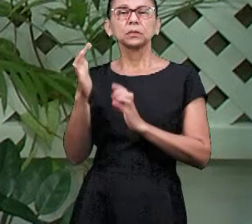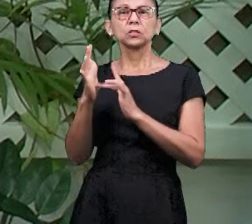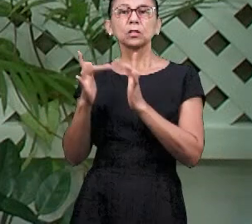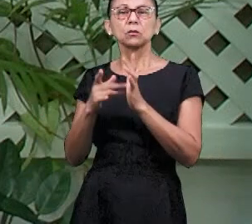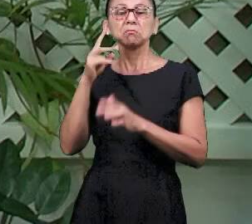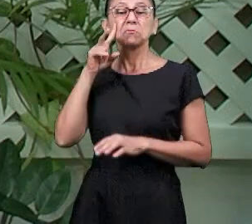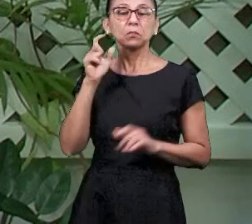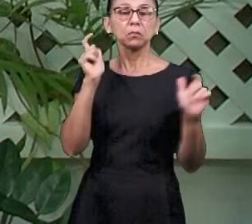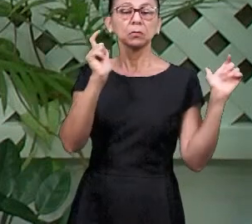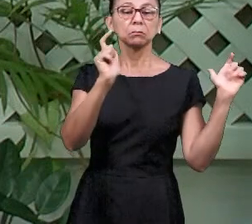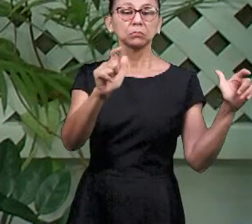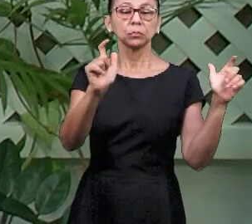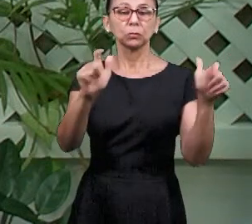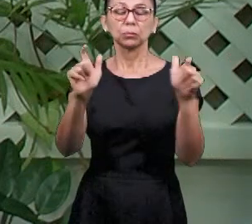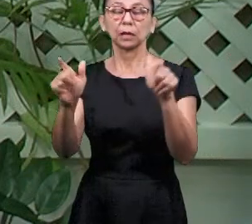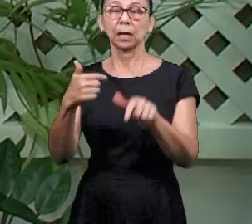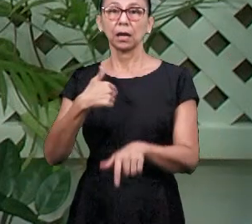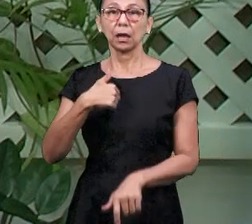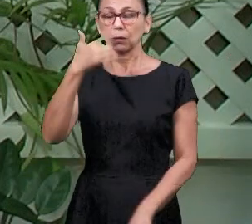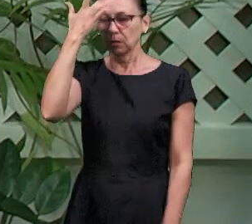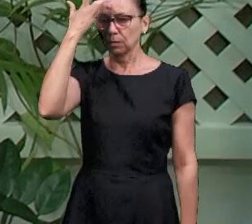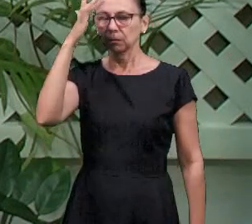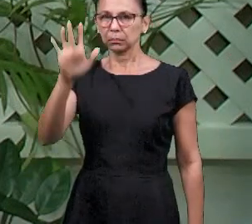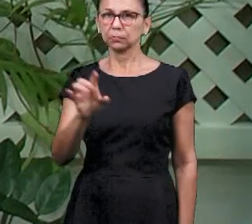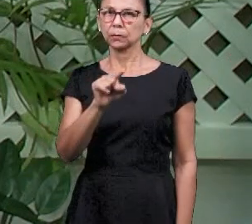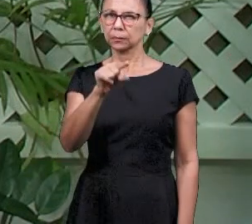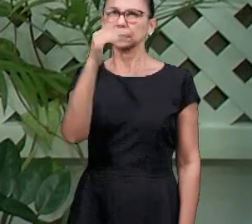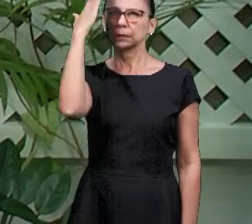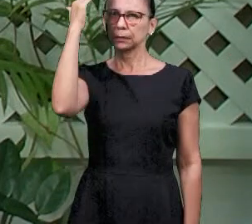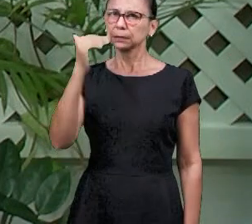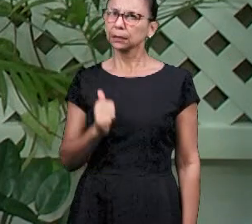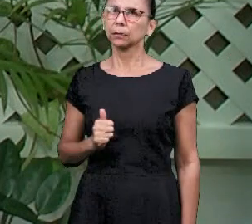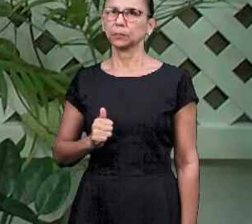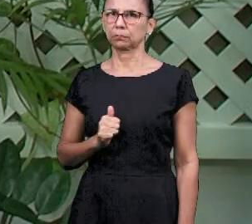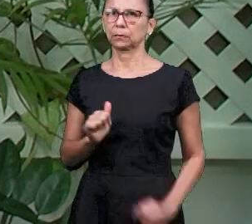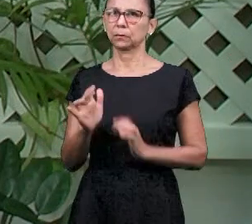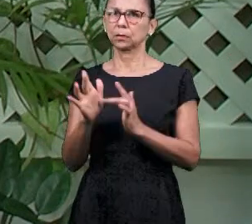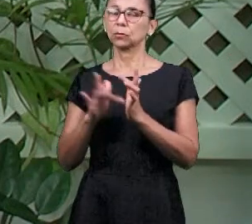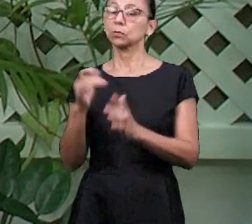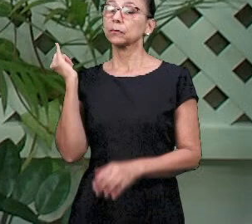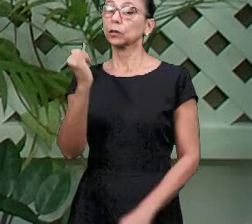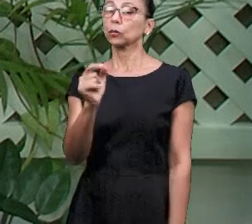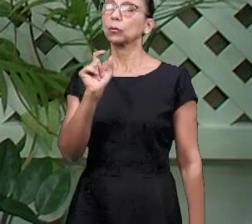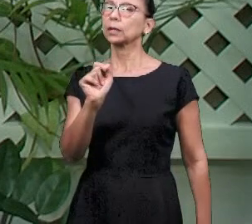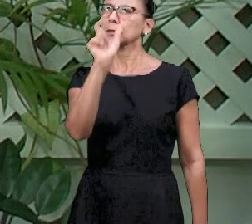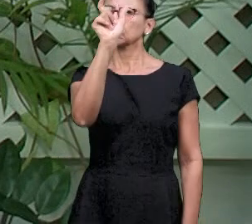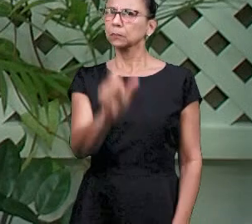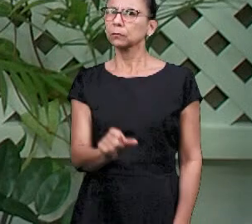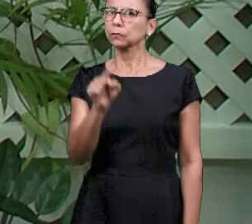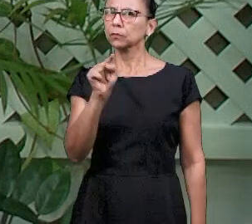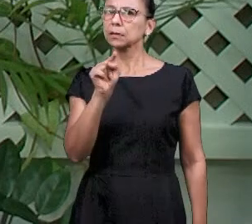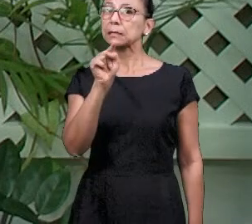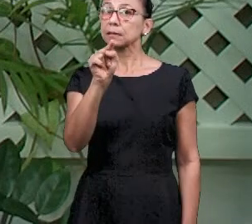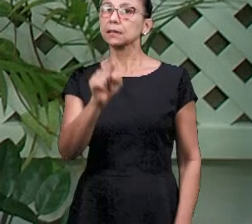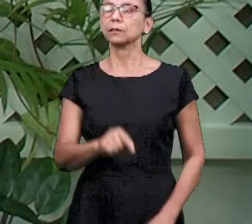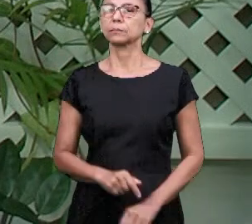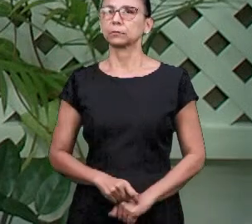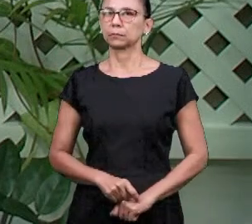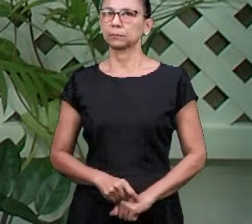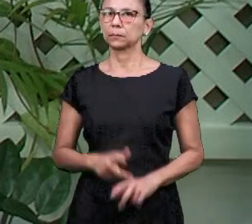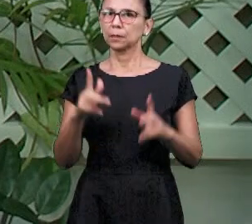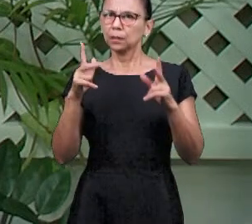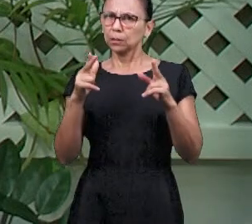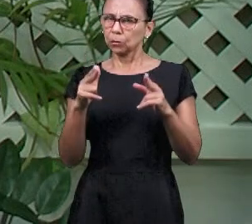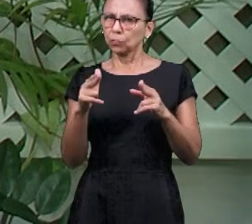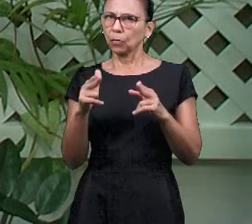là. Il était nécessaire. C'est-à-dire, le projet, il était tout prêt par rapport à la femme samaritaine